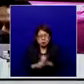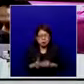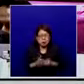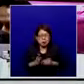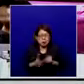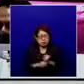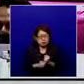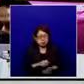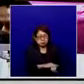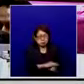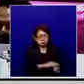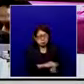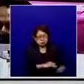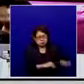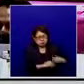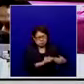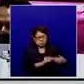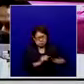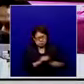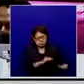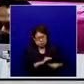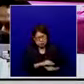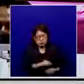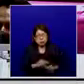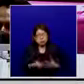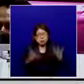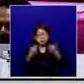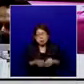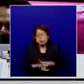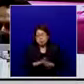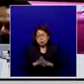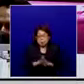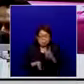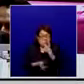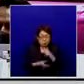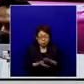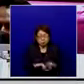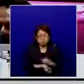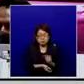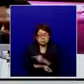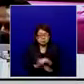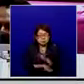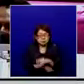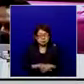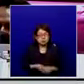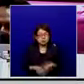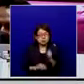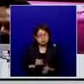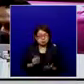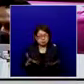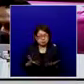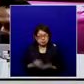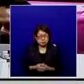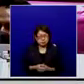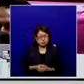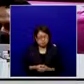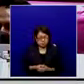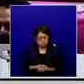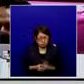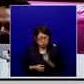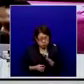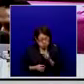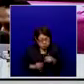ใหญ่ละเข้าถึงนายกปุ๊บปั๊บโอ้สบายสั่งไปทีมเศรษฐกิจจบจบขออนุญาตนะผมไม่ได้ว่าท่านมี